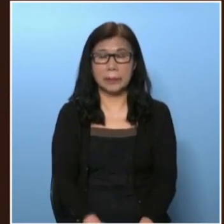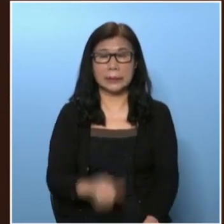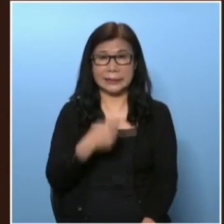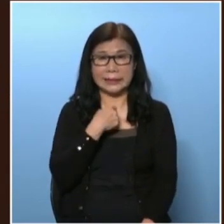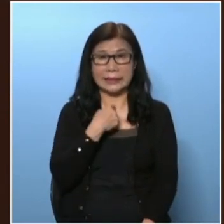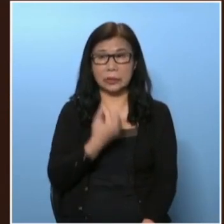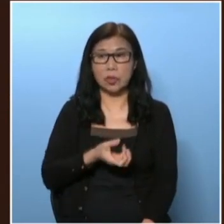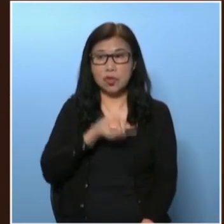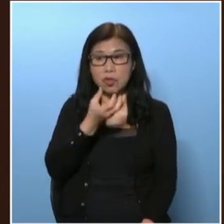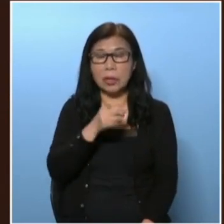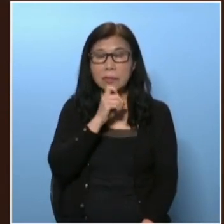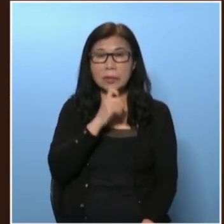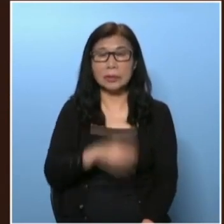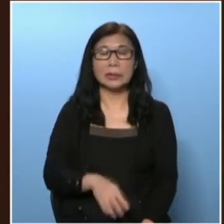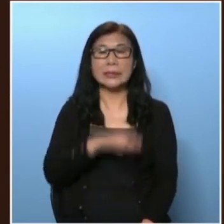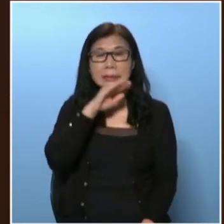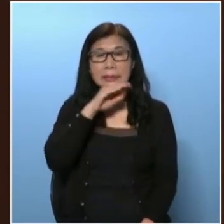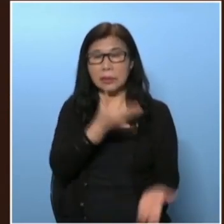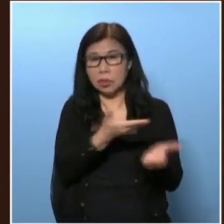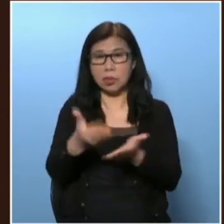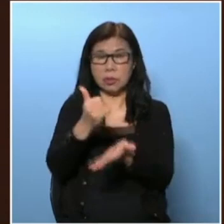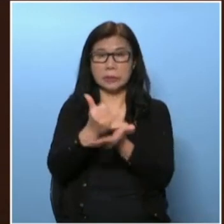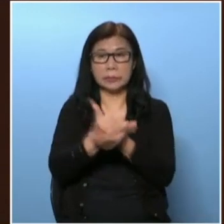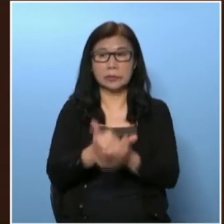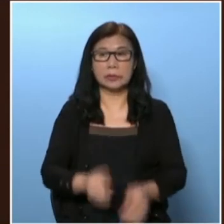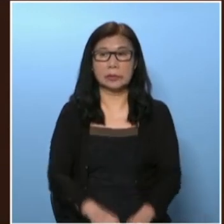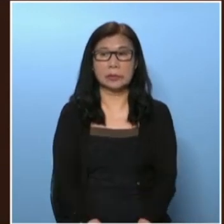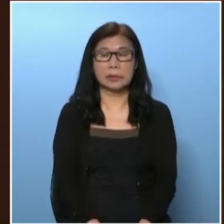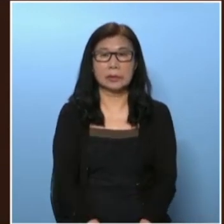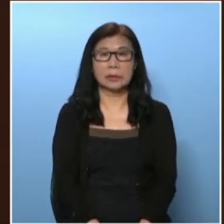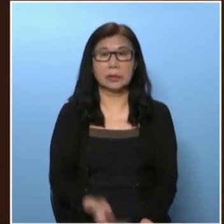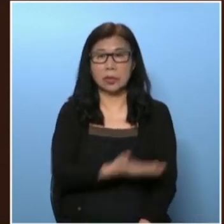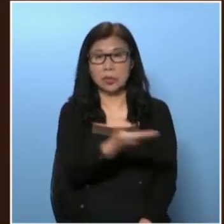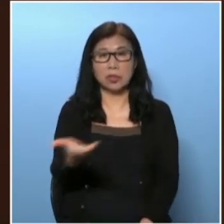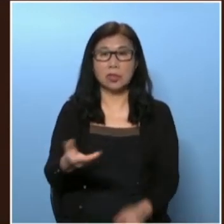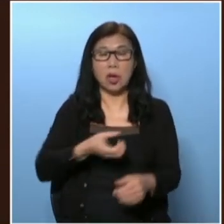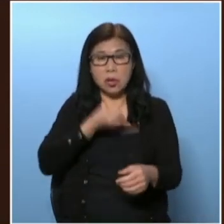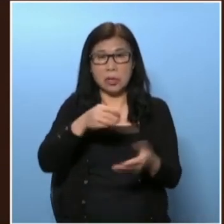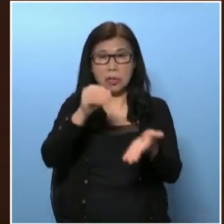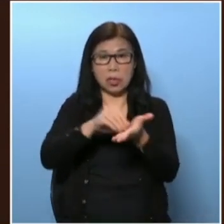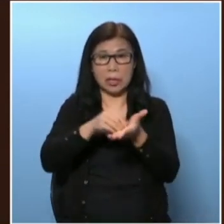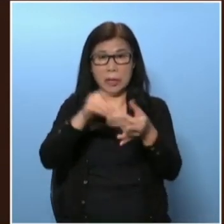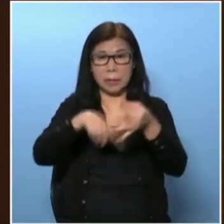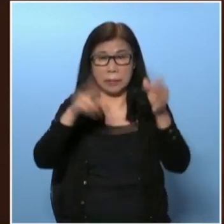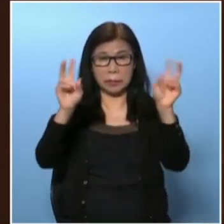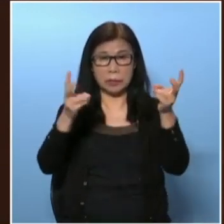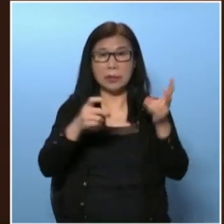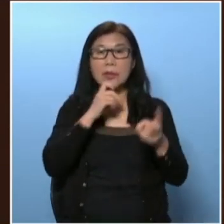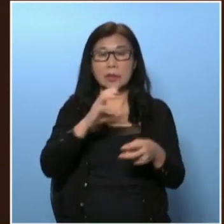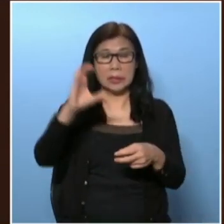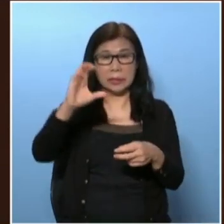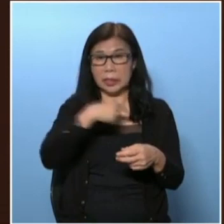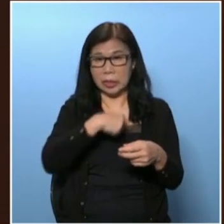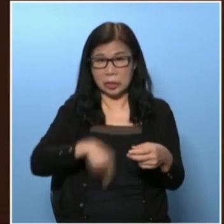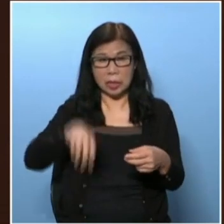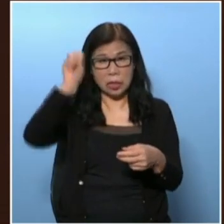我需要提出待議議題，請你先坐低。我現在向各位提出的待議議題是陳志全